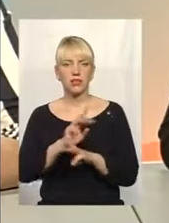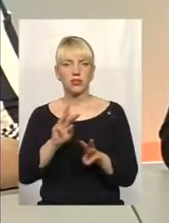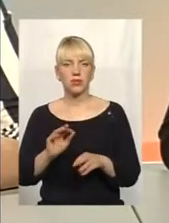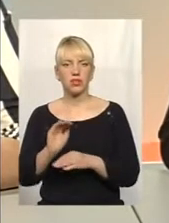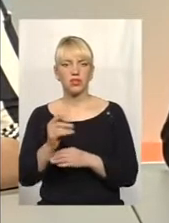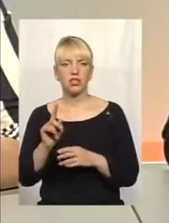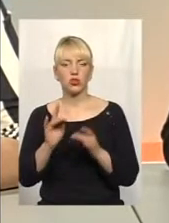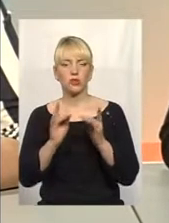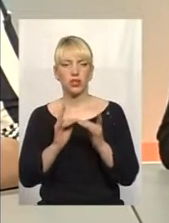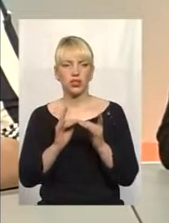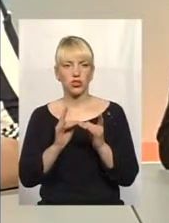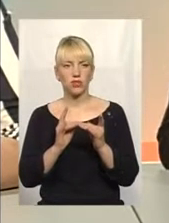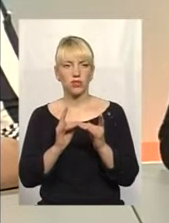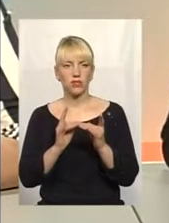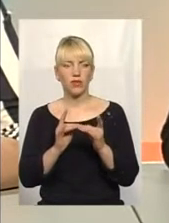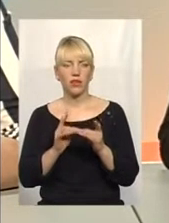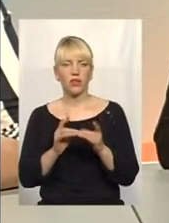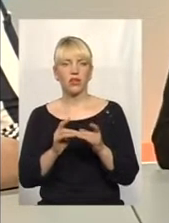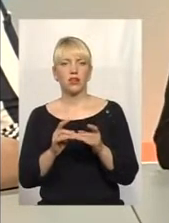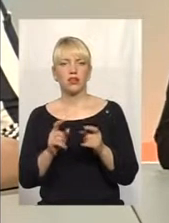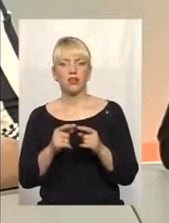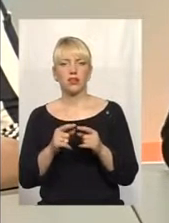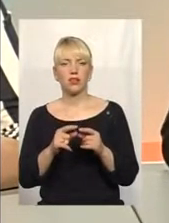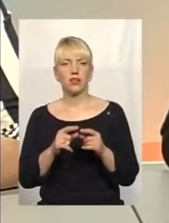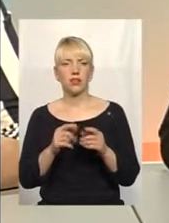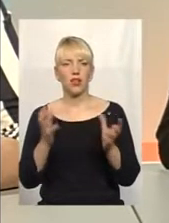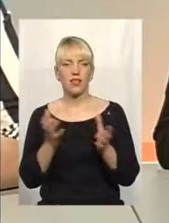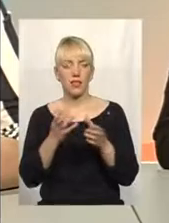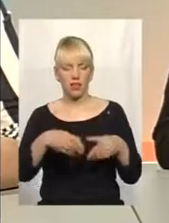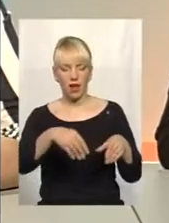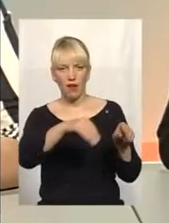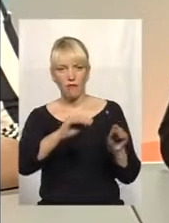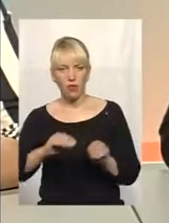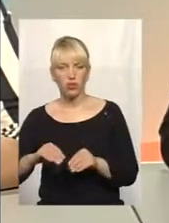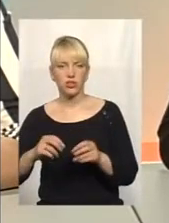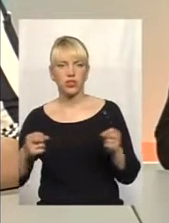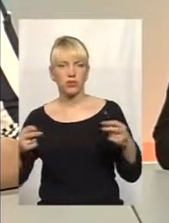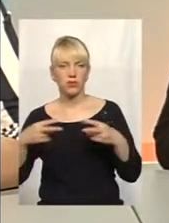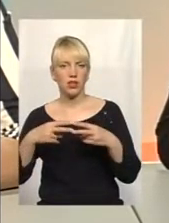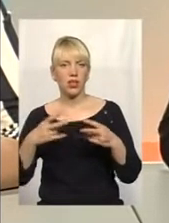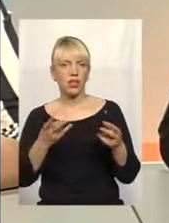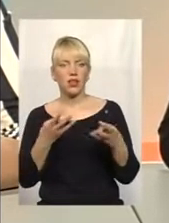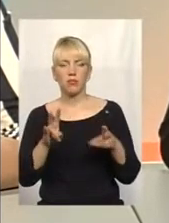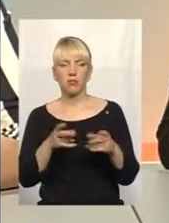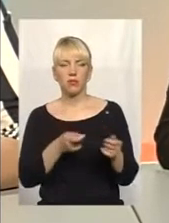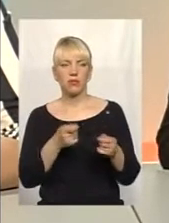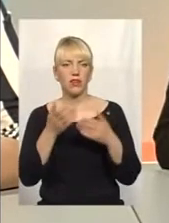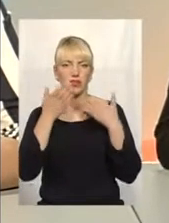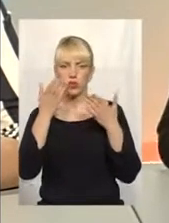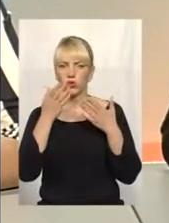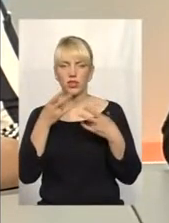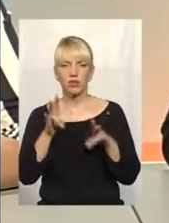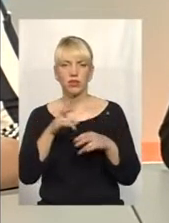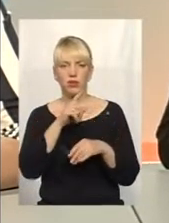для ліжка, наволочки і всі інші речі постійно білизну вести не потрібно, рушнички теж вони,